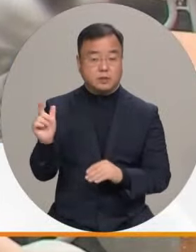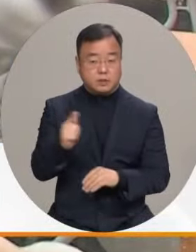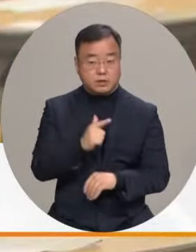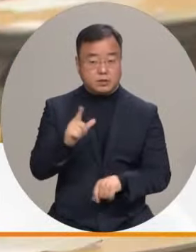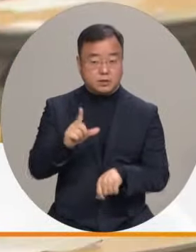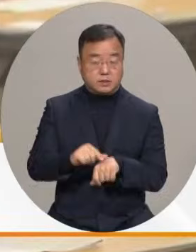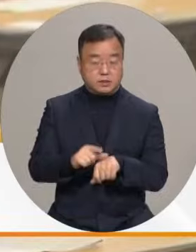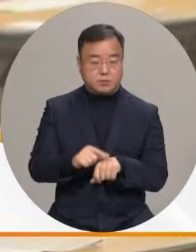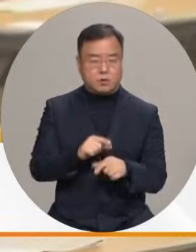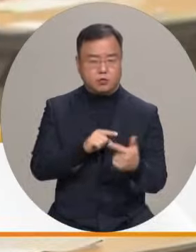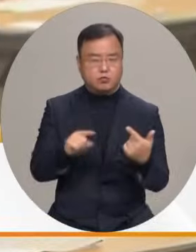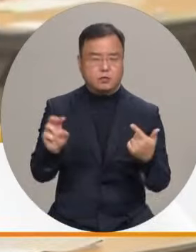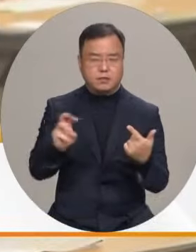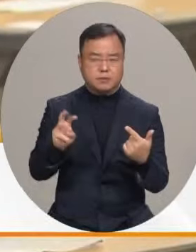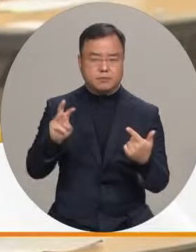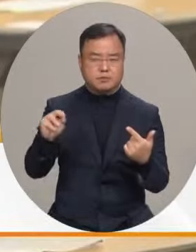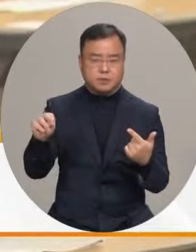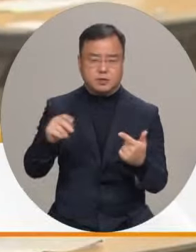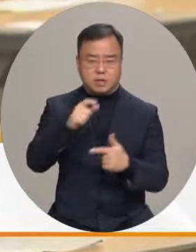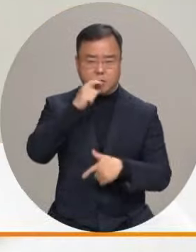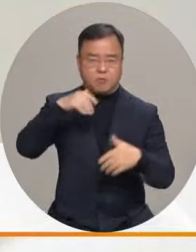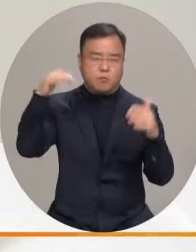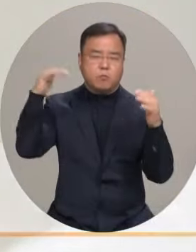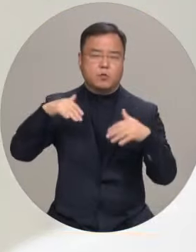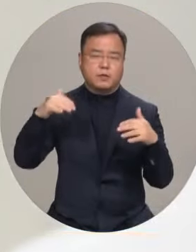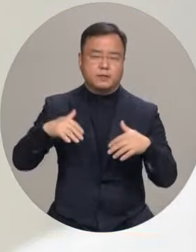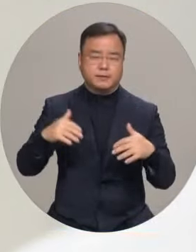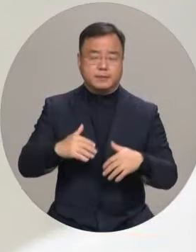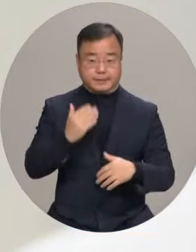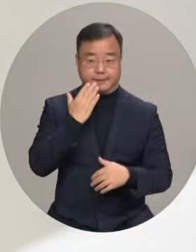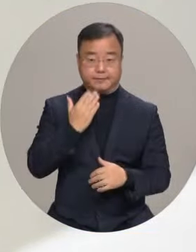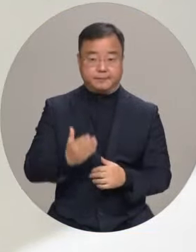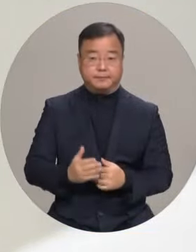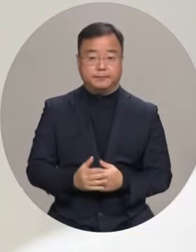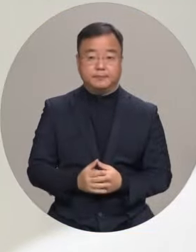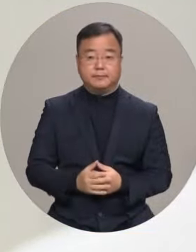30mm 안팍에 비가 내릴 전망입니다 EBS 뉴스 배하정 있니다